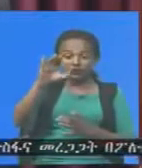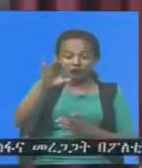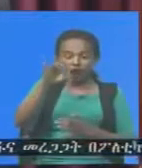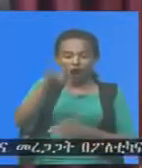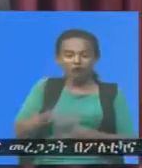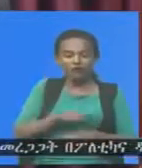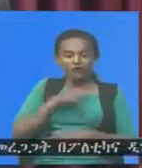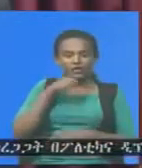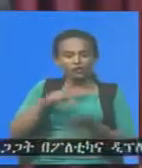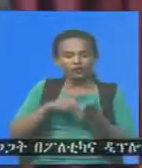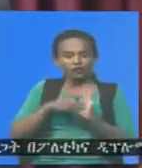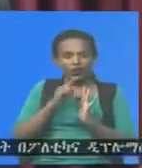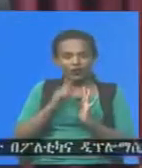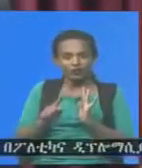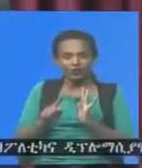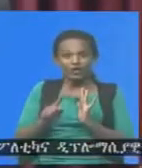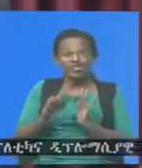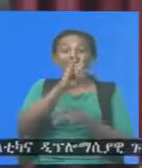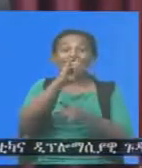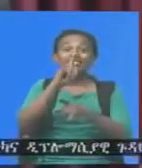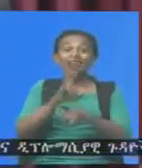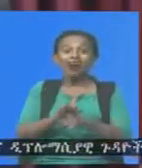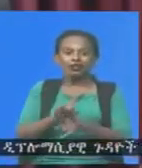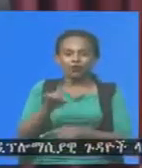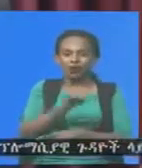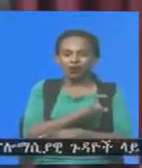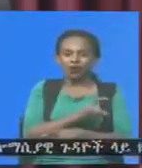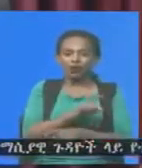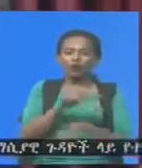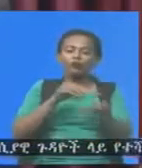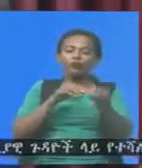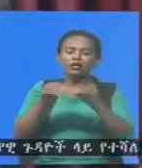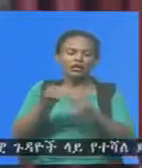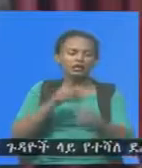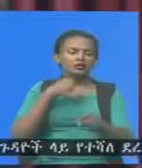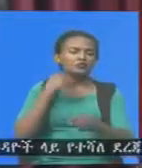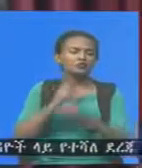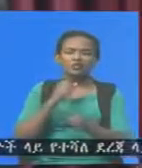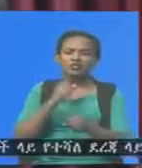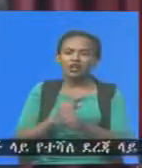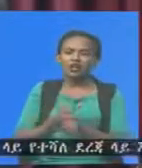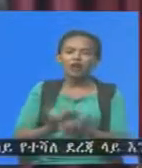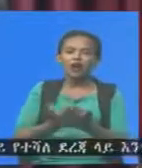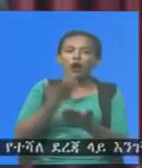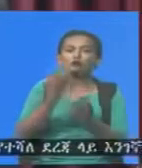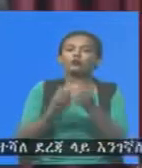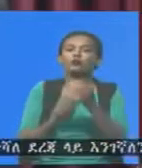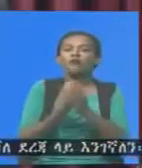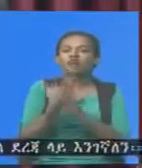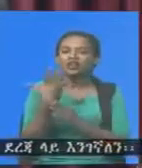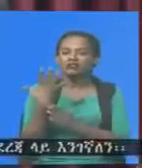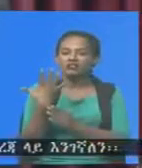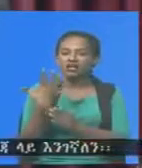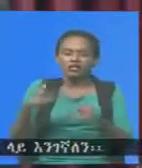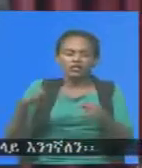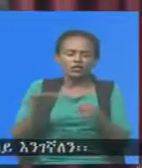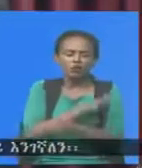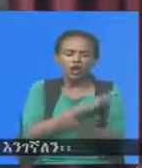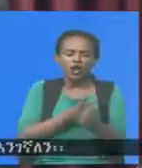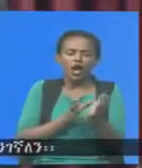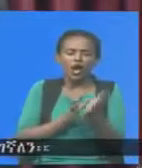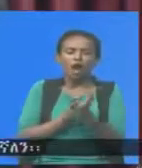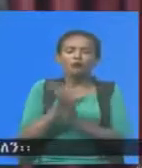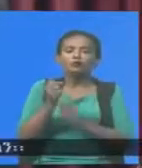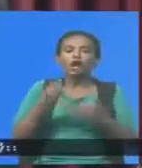ማለት ነው። ዜጋ ስለሆነ መንቀሳቀስ መስራት ሀብት ማፍራት የተሟላ መብት